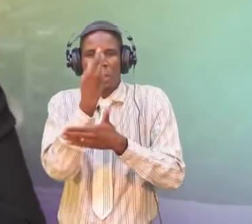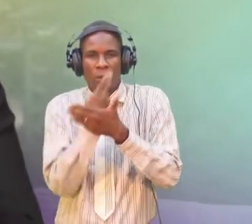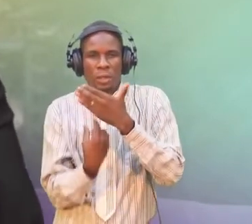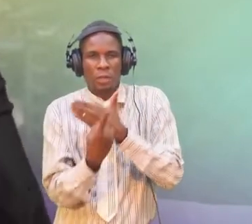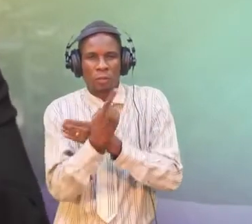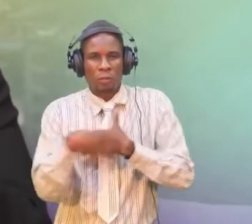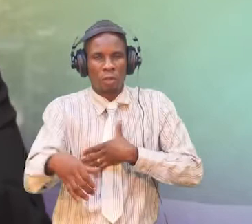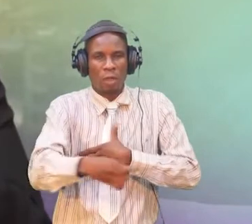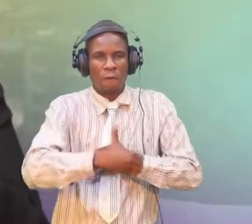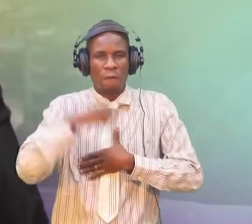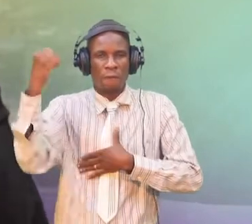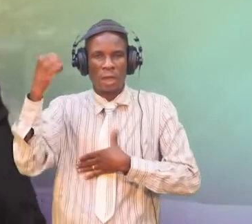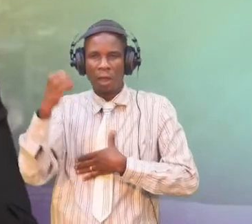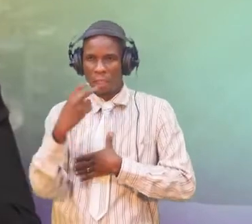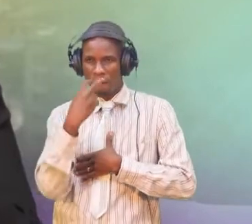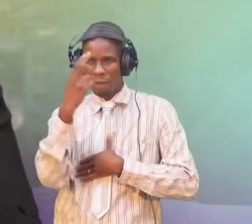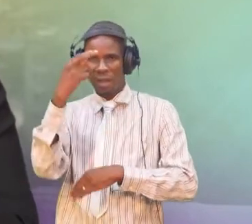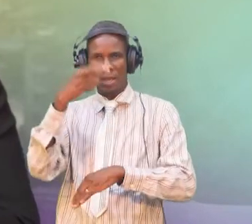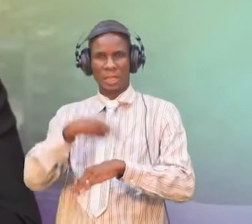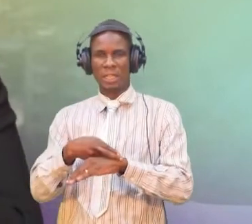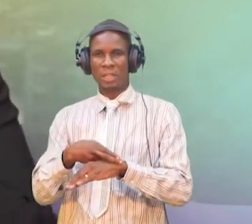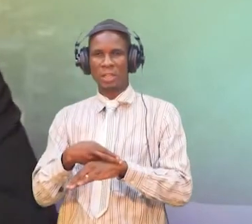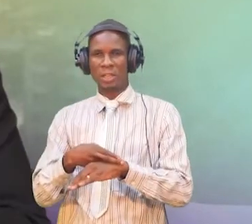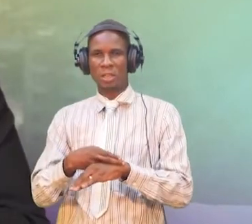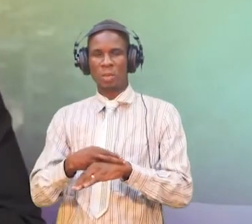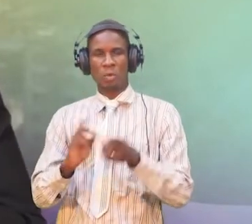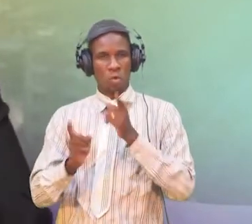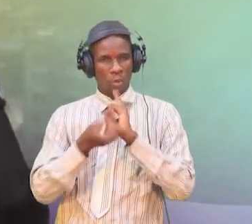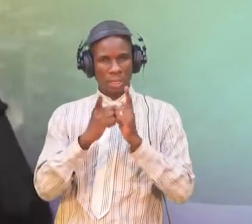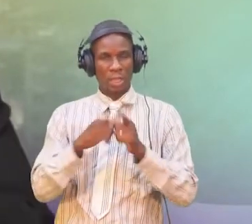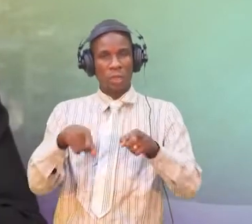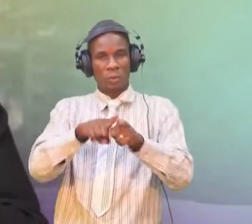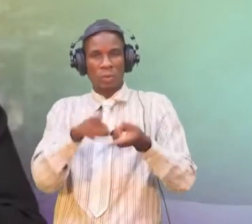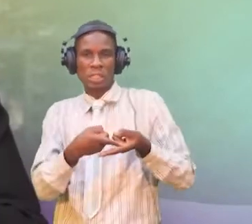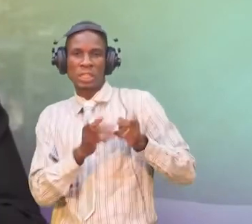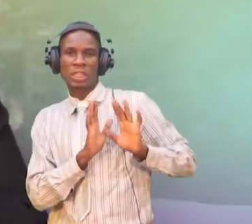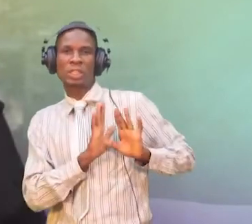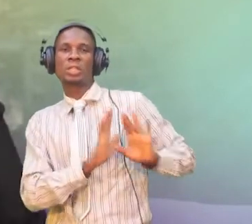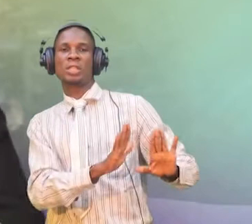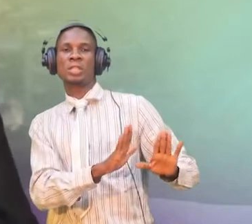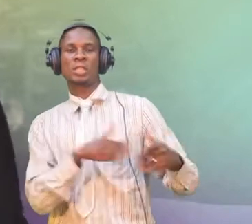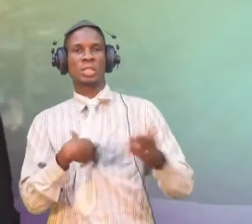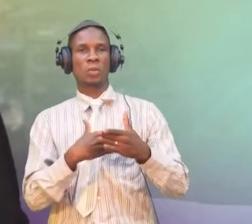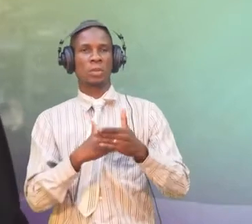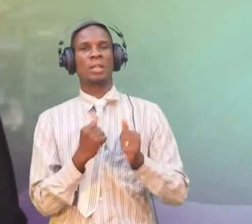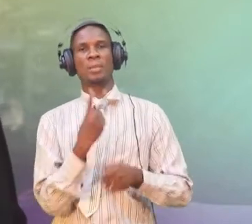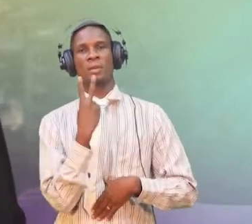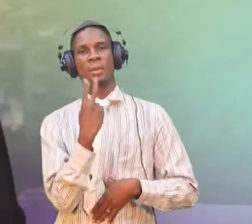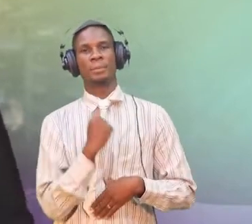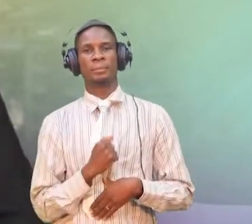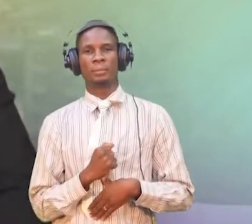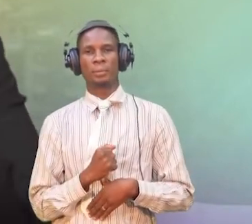oyo bato baza na yango ntango mosusu babalani bamonaka ete ekomi mpasi ya kopesa na mpenza ntango moko na